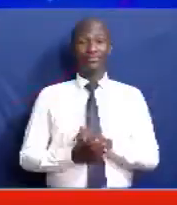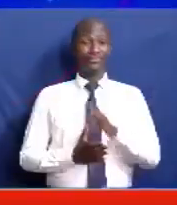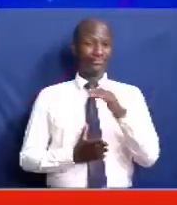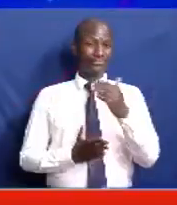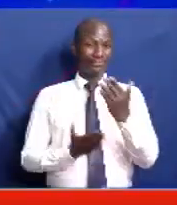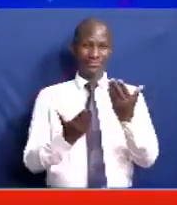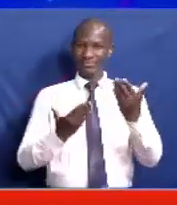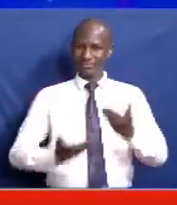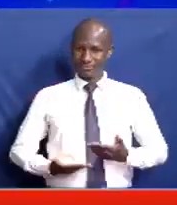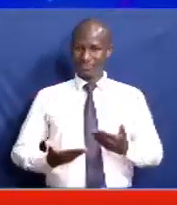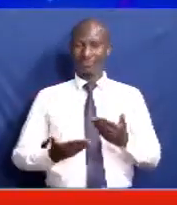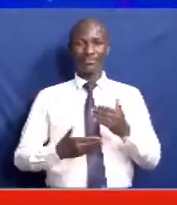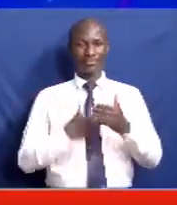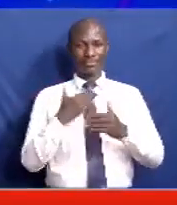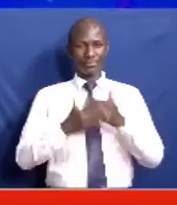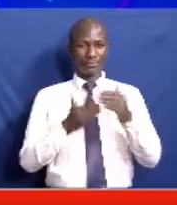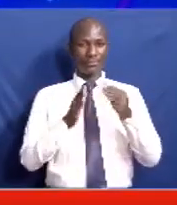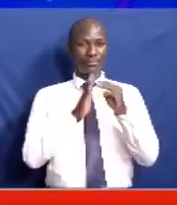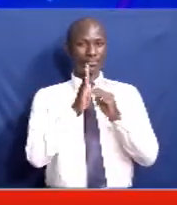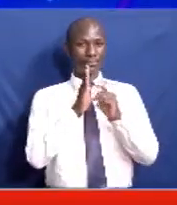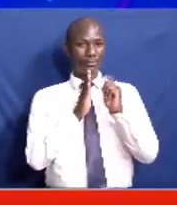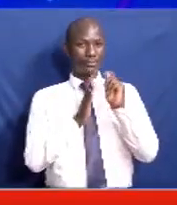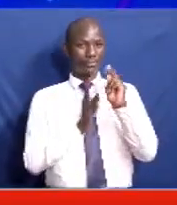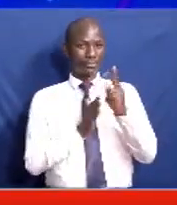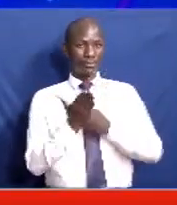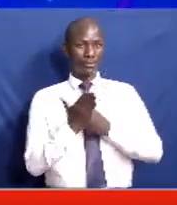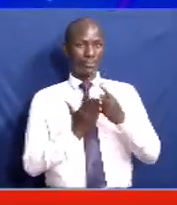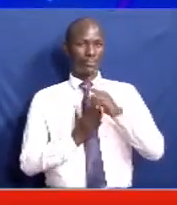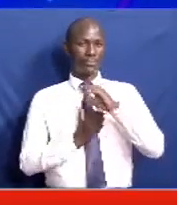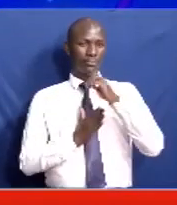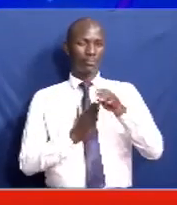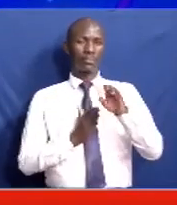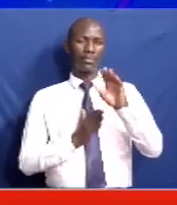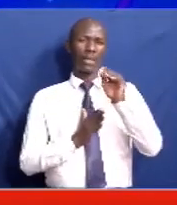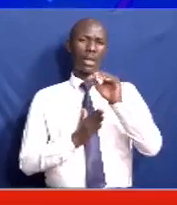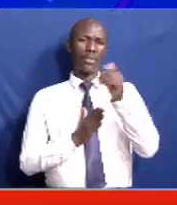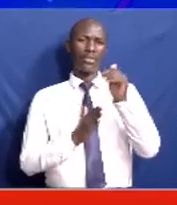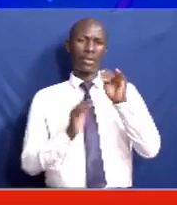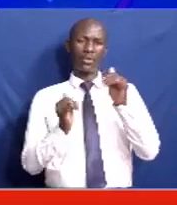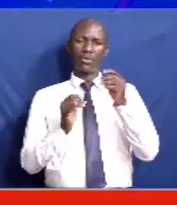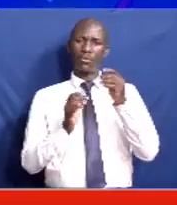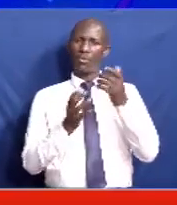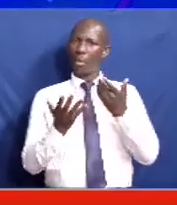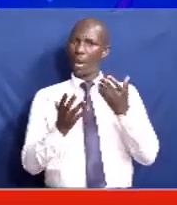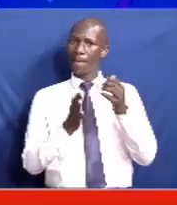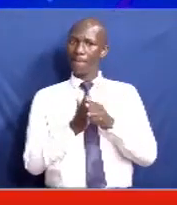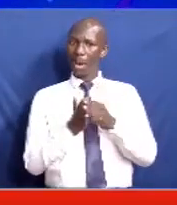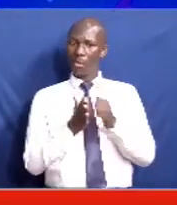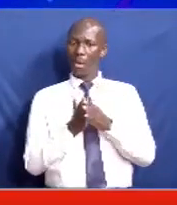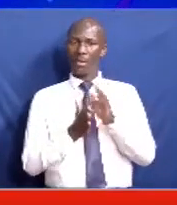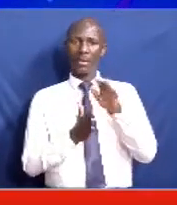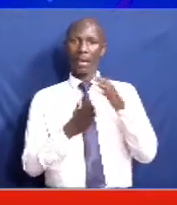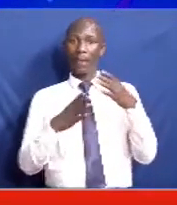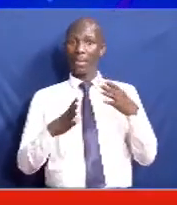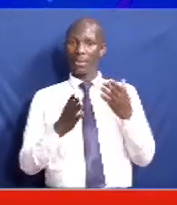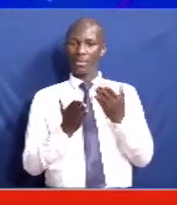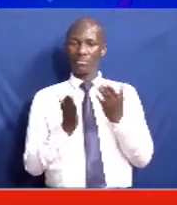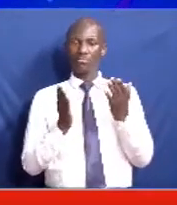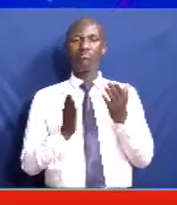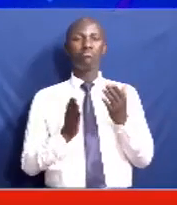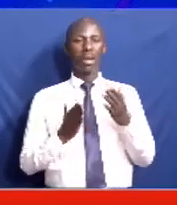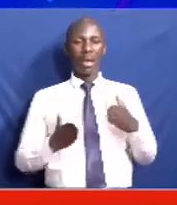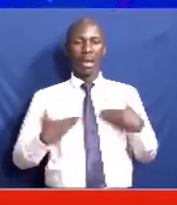Kalibu inge tuende okwati ya nyendini wa mesa ito ya kithima weekendi tuesonga na ambaye tukunikile mauvo kuma kauntini ya Makueni na Mwoo mena